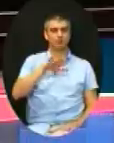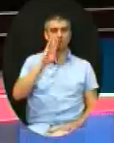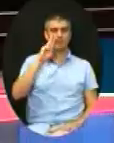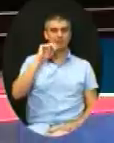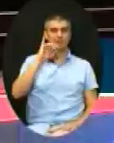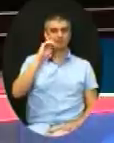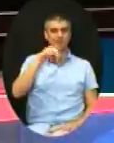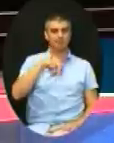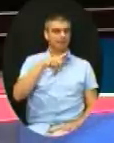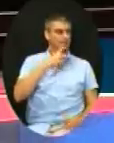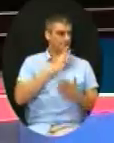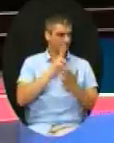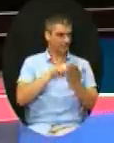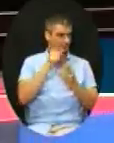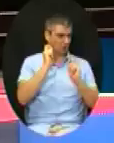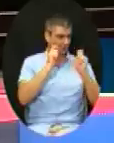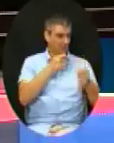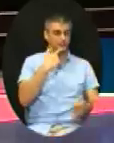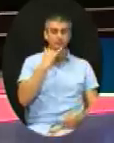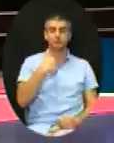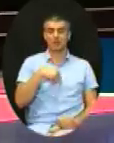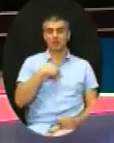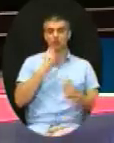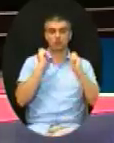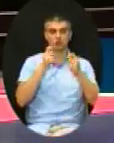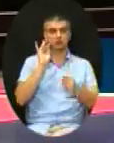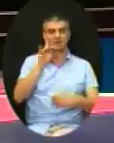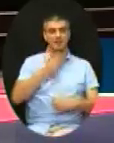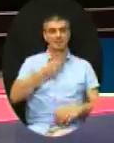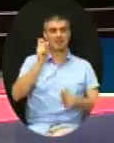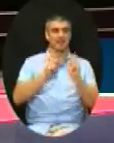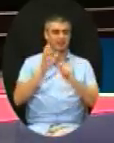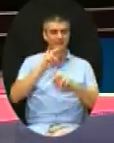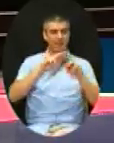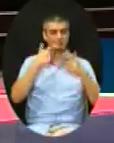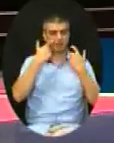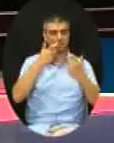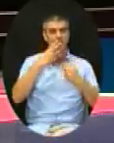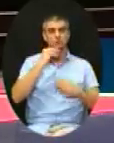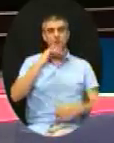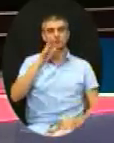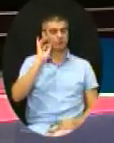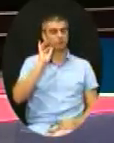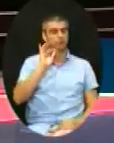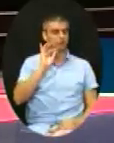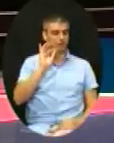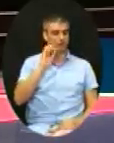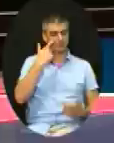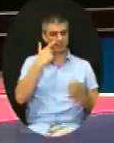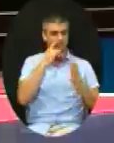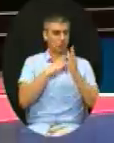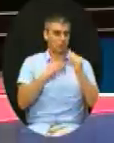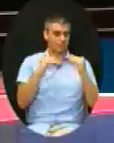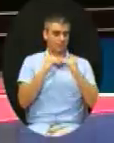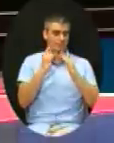בנימין. שהוא בגץ שאתם בגץ שאנחנו הגשנו כנגד המנהל האזרחי ורשויות האכיפה ביהודה ושומרון על מנת שיאכפו את החוק